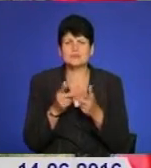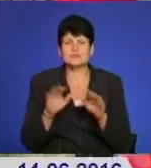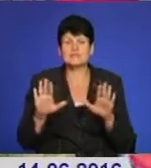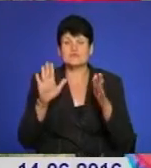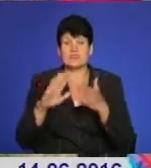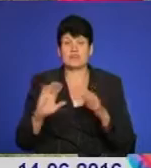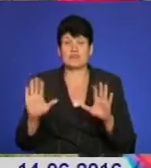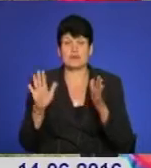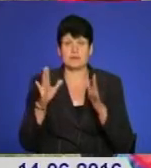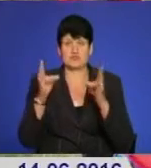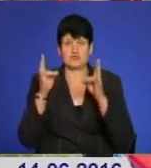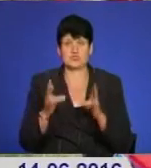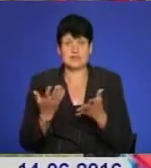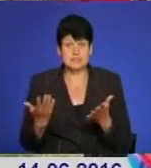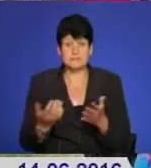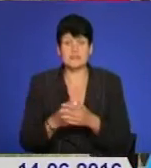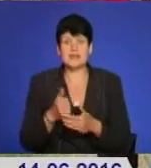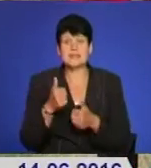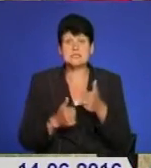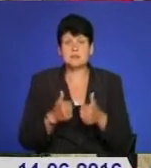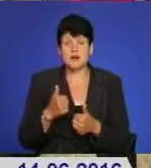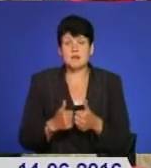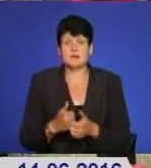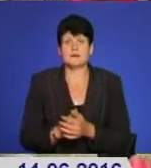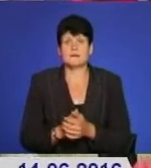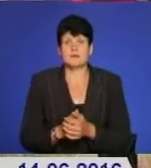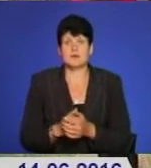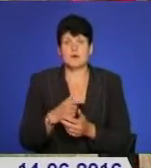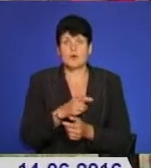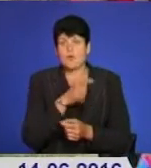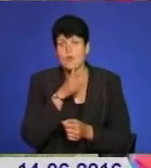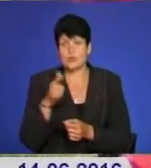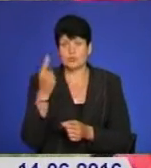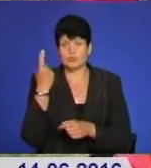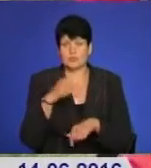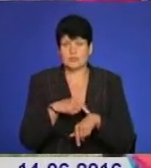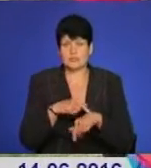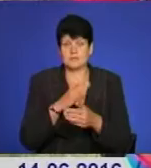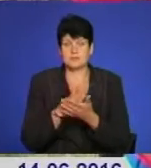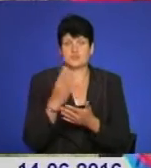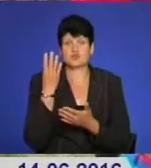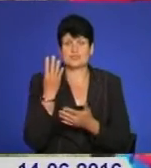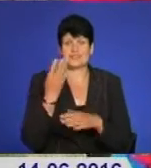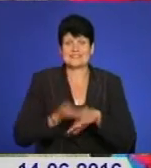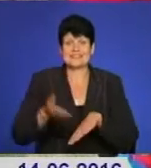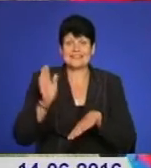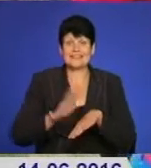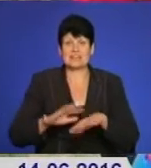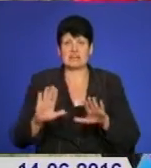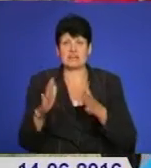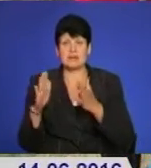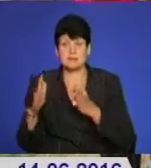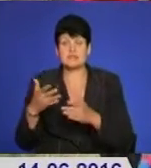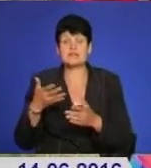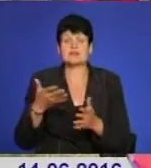випадків, нещасних випадків. А на змаганнях нас протягом години ми маємо 4 складних випадки. Звісно,